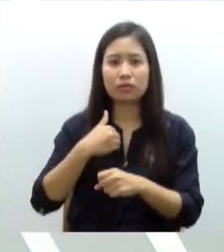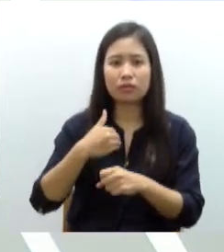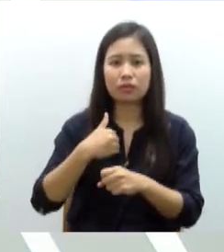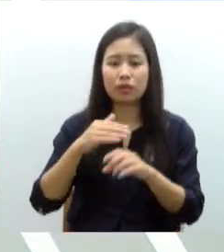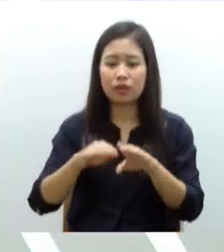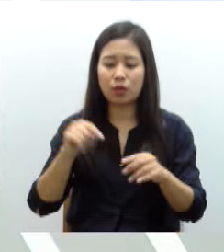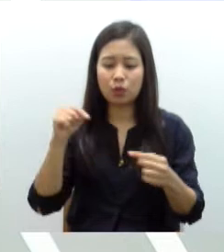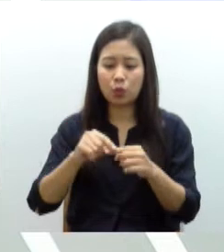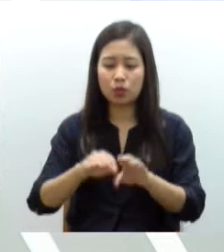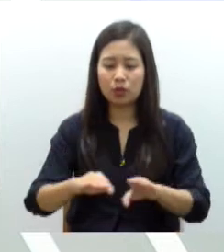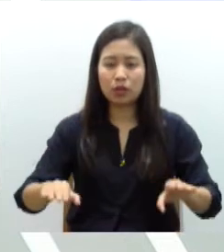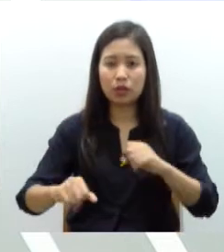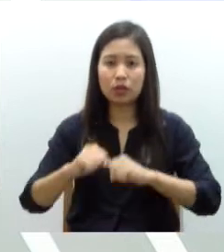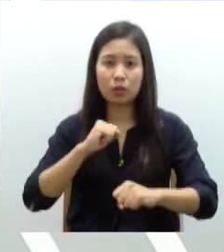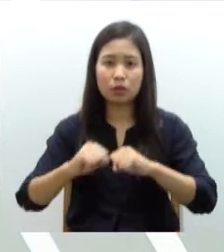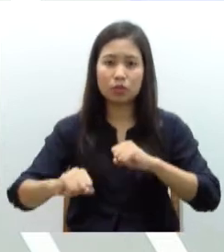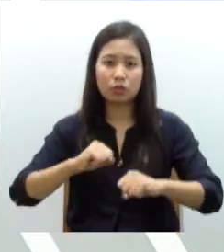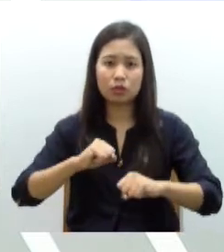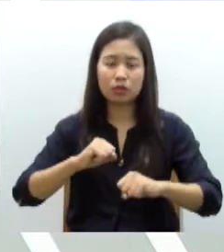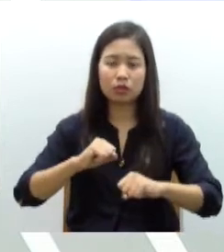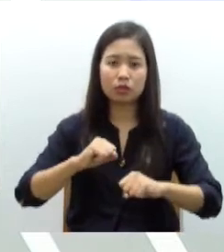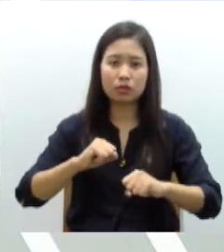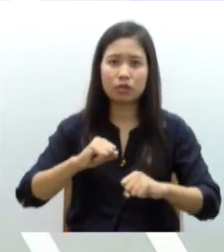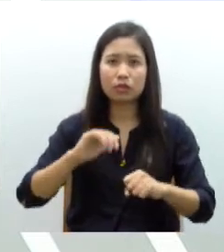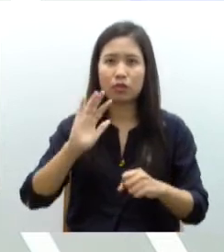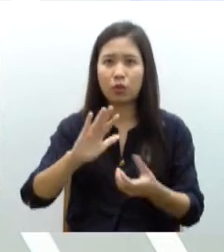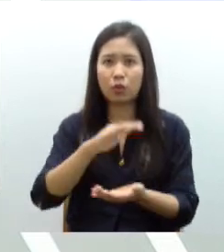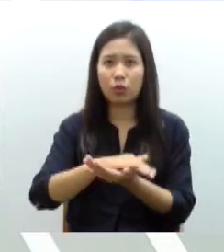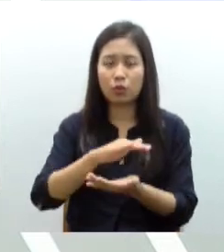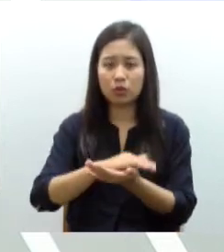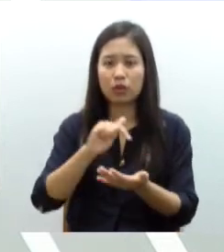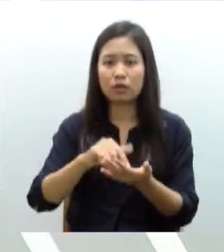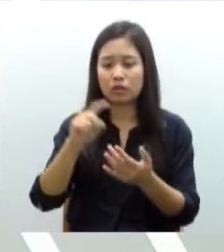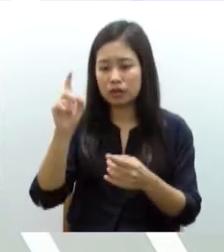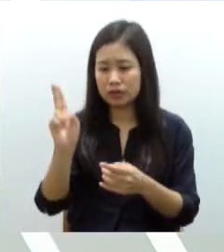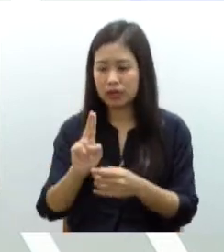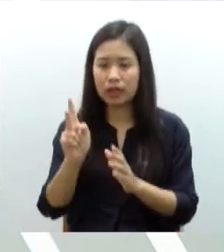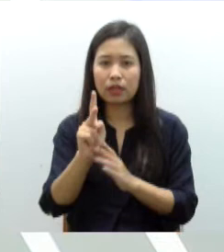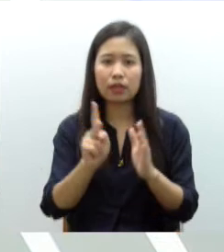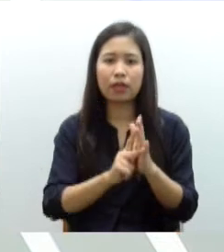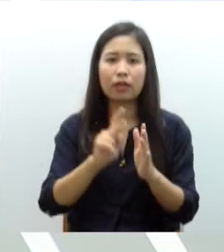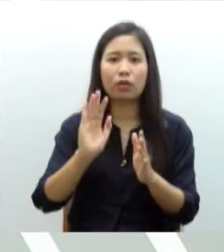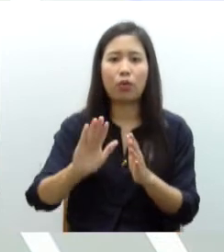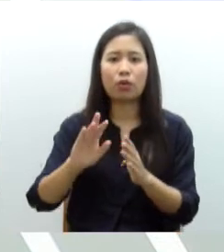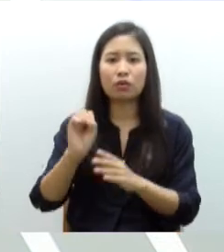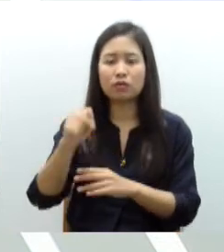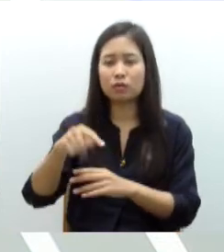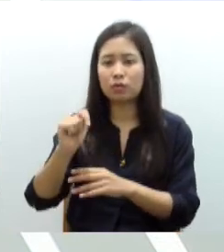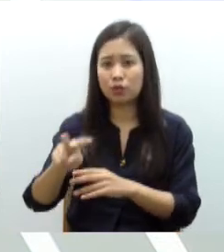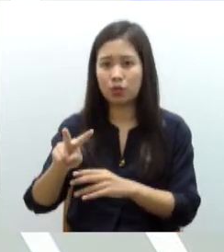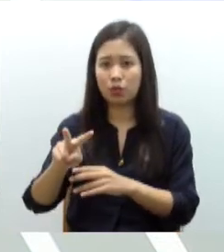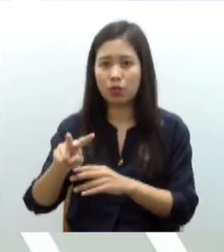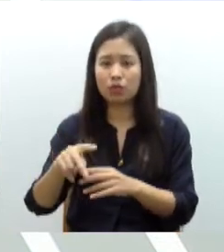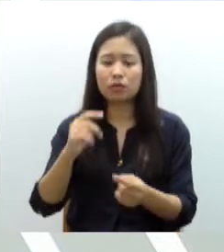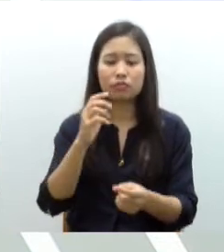เนี่ยนะ20กว่าล้านเนี่ยเราก็จะใช้โรงเรียนเป็นโหนดนะครับสปทมี 30,000 นะที่อื่นทั้งมหาลัยต่